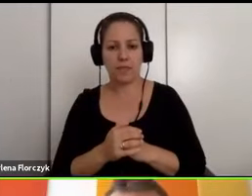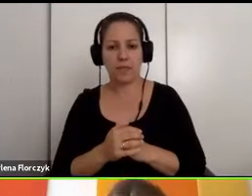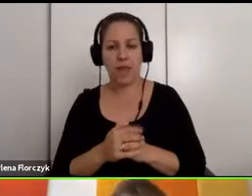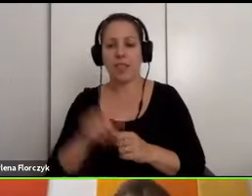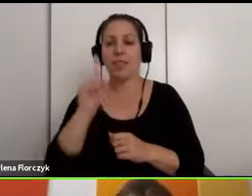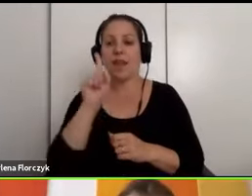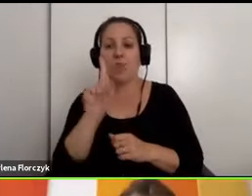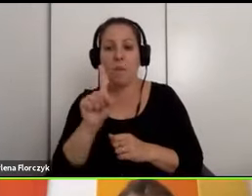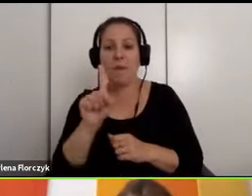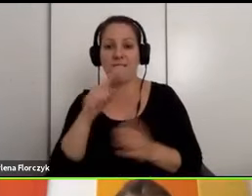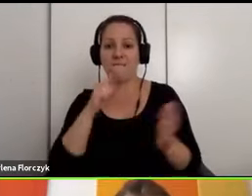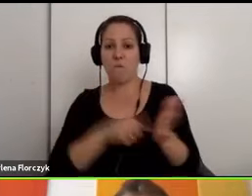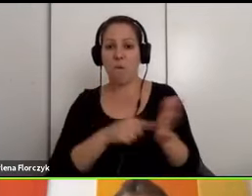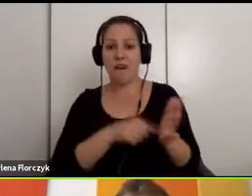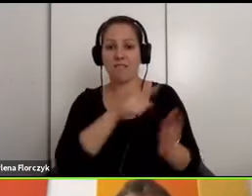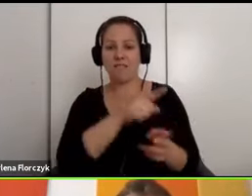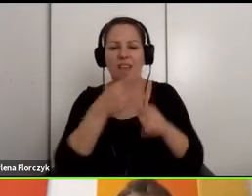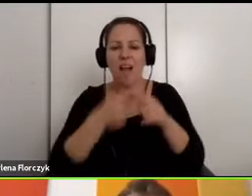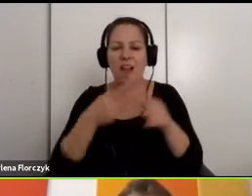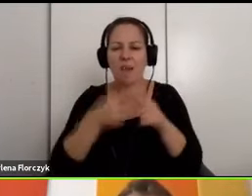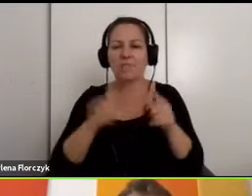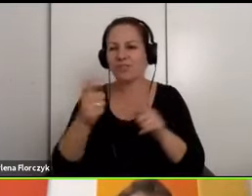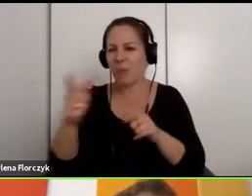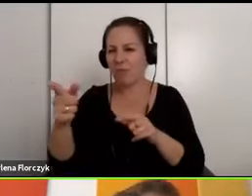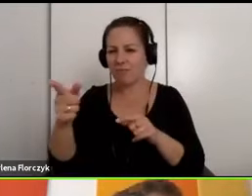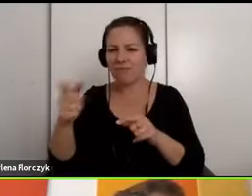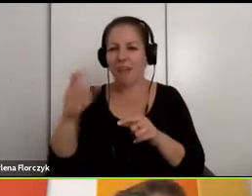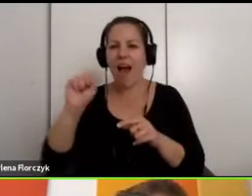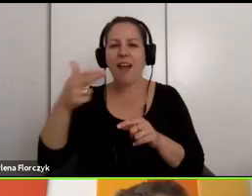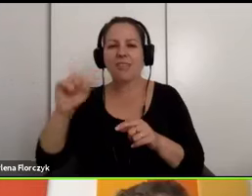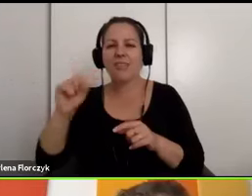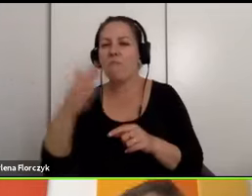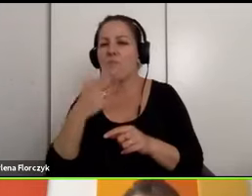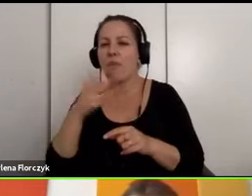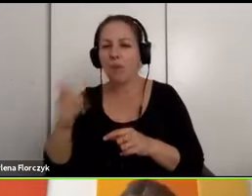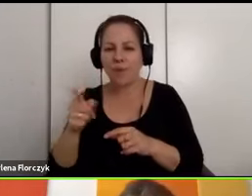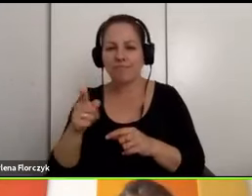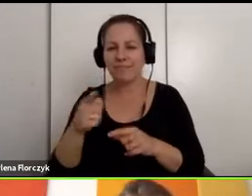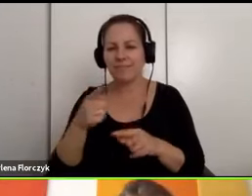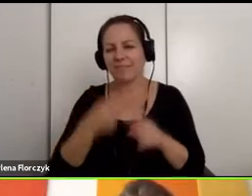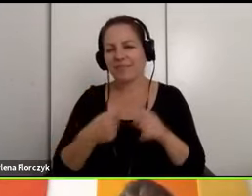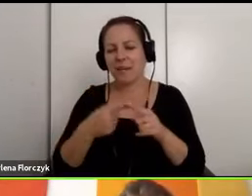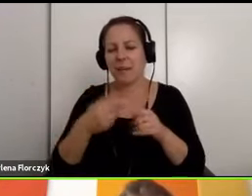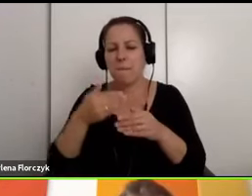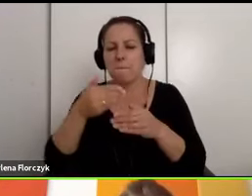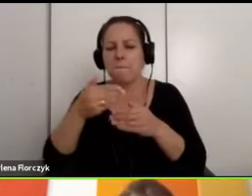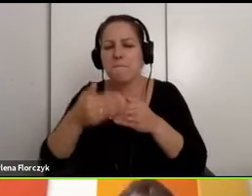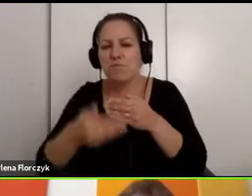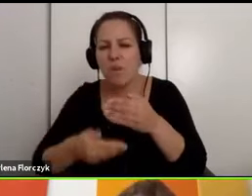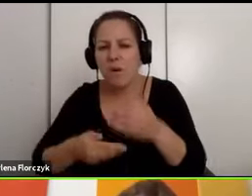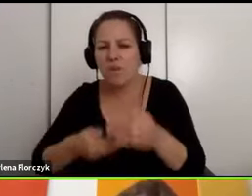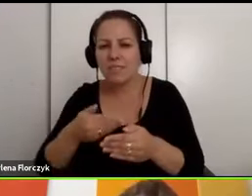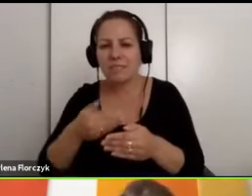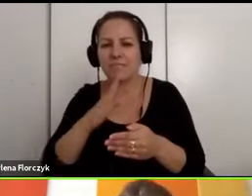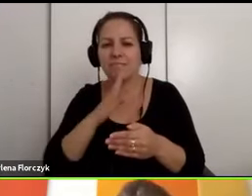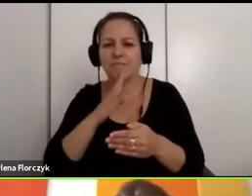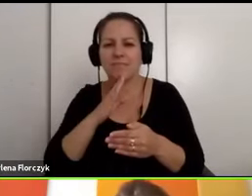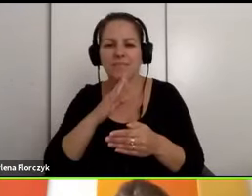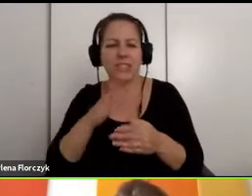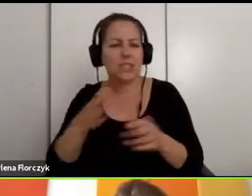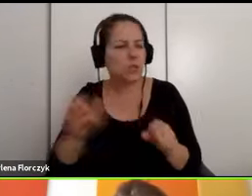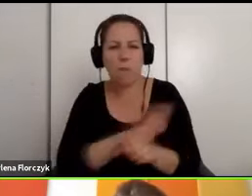Natomiast właśnie miało to ten element, o którym mówiłaś, Aniu, takiego przechodzenia w jakąś taką zupełnie